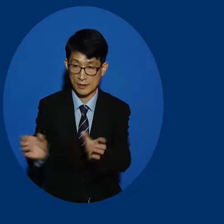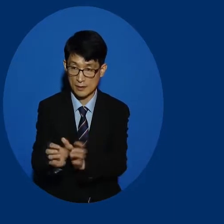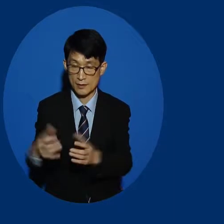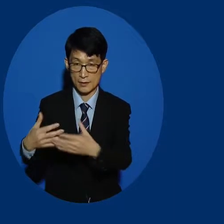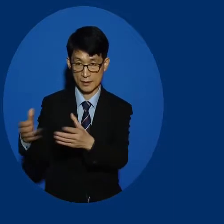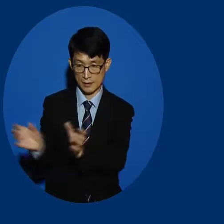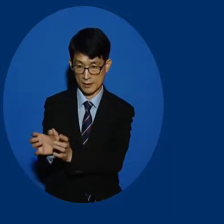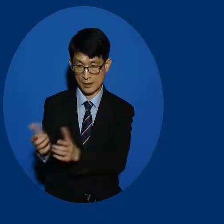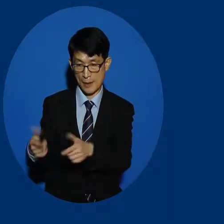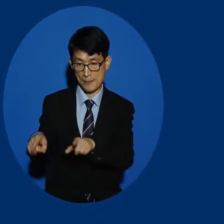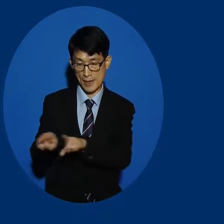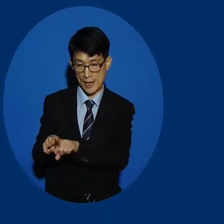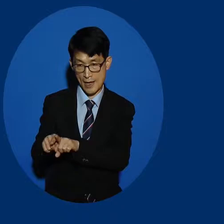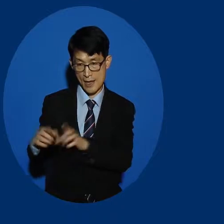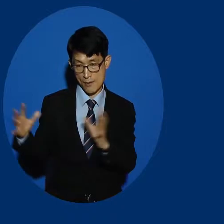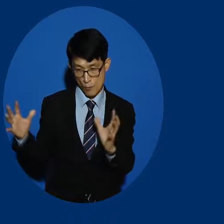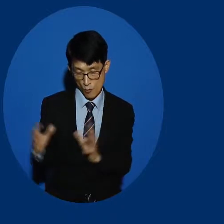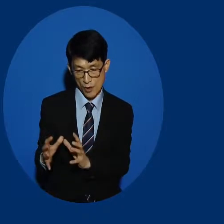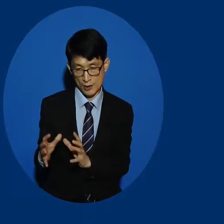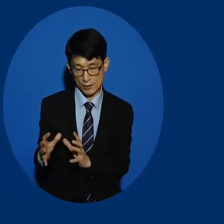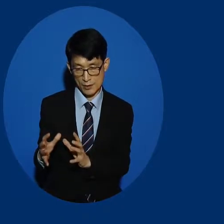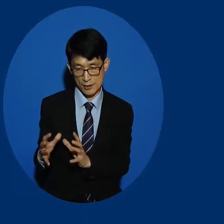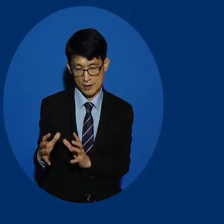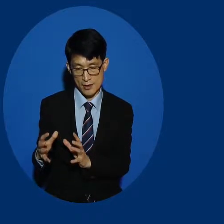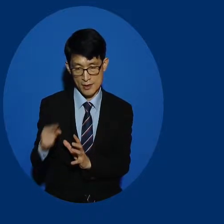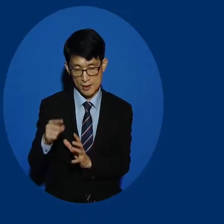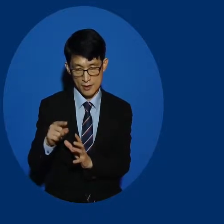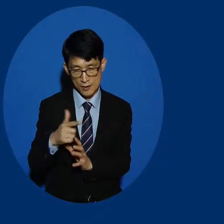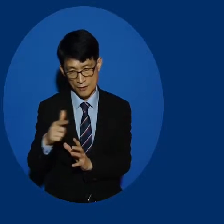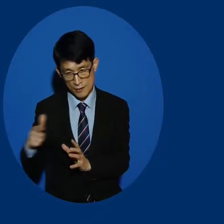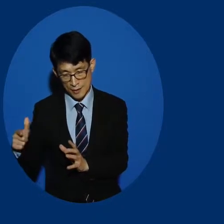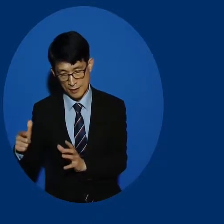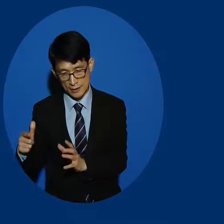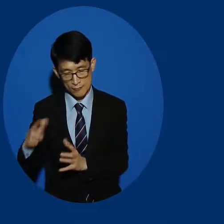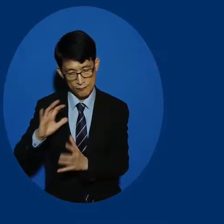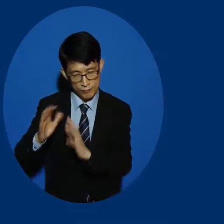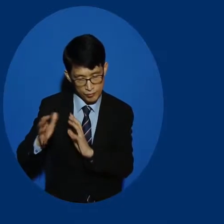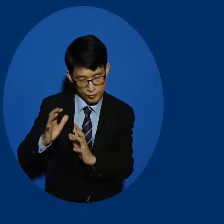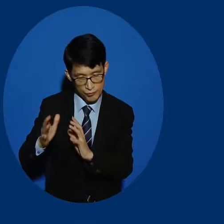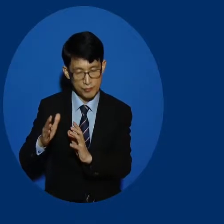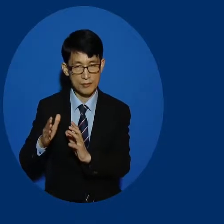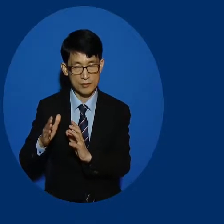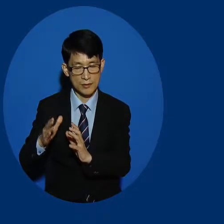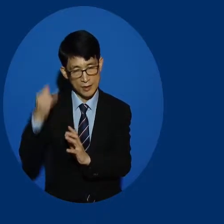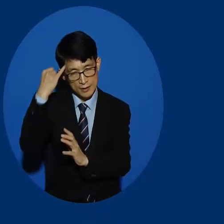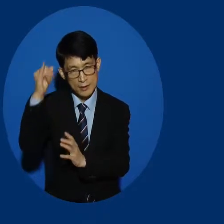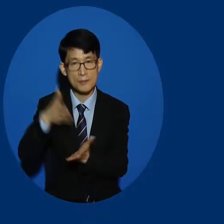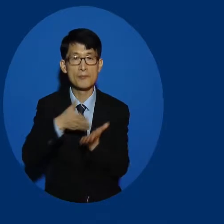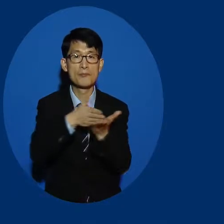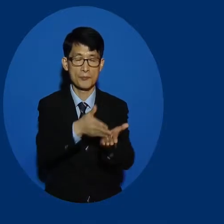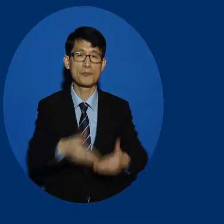또 힘을 모아서 그 방향성들을 제시해 줄 필요도 있어 보입니다.